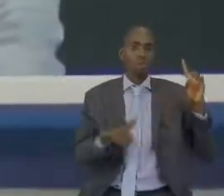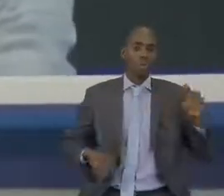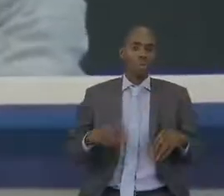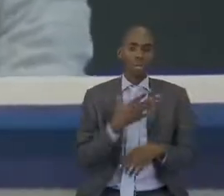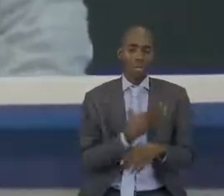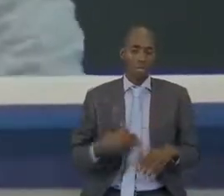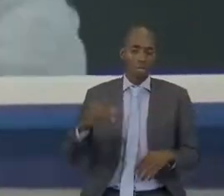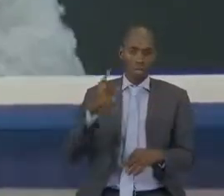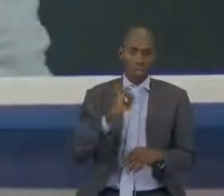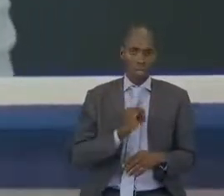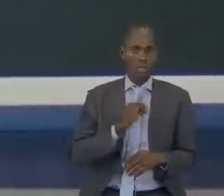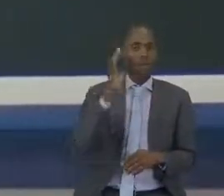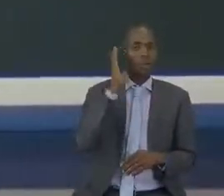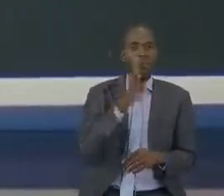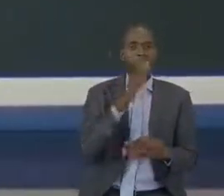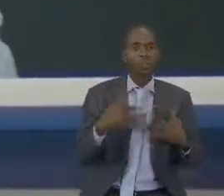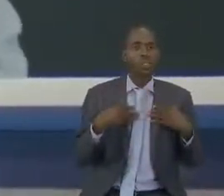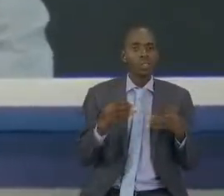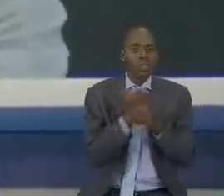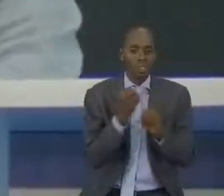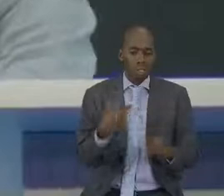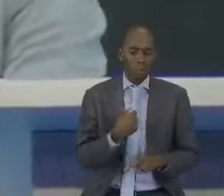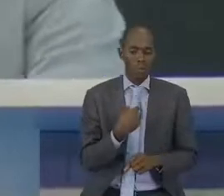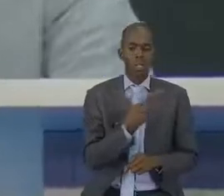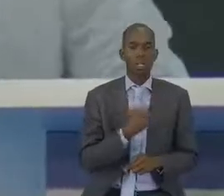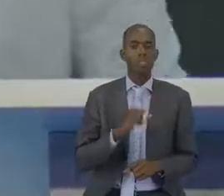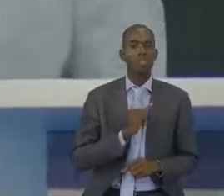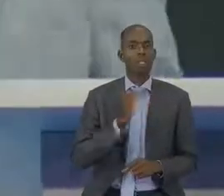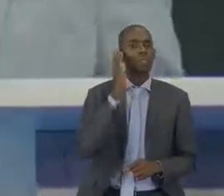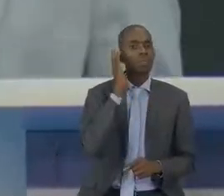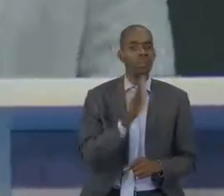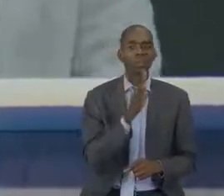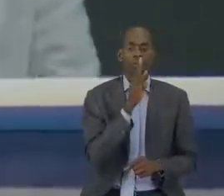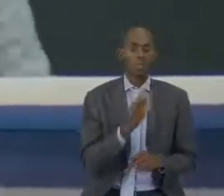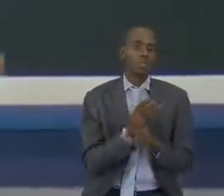serai guéri. Sauve-moi et je serai sauvé.